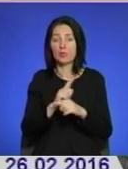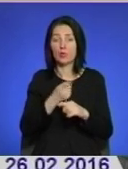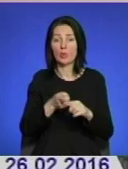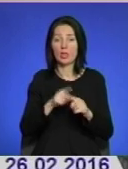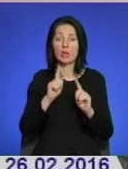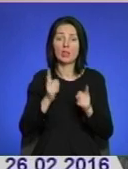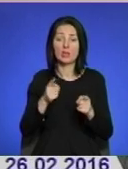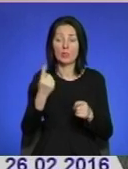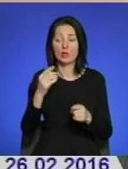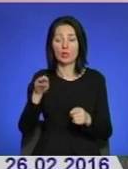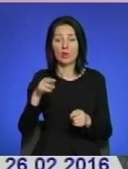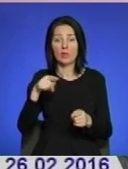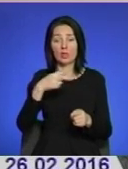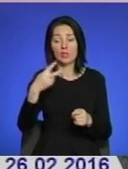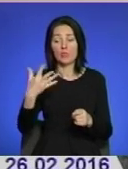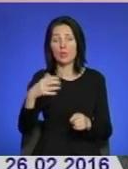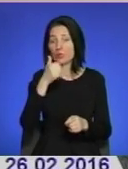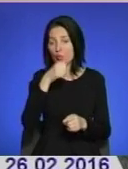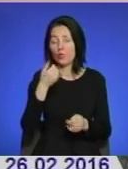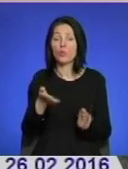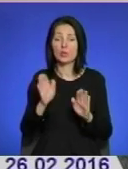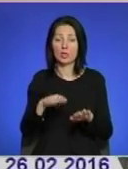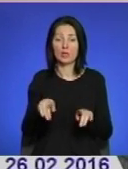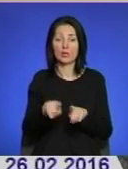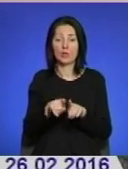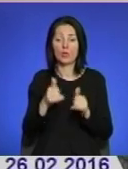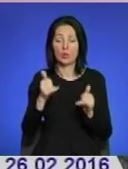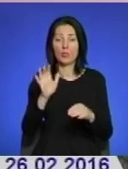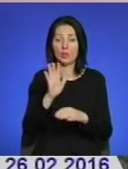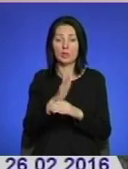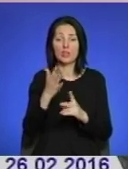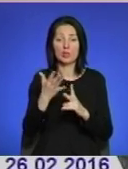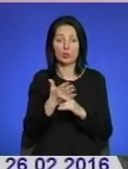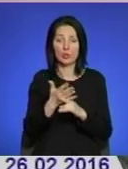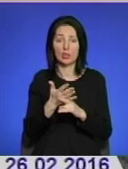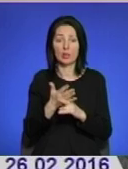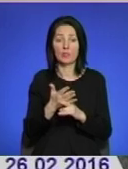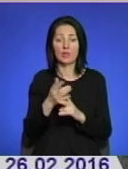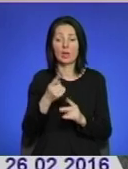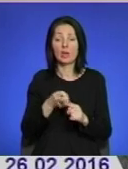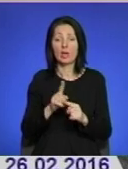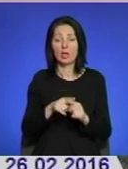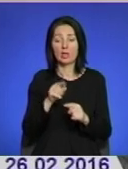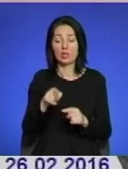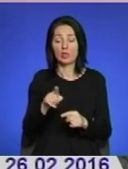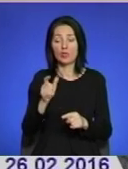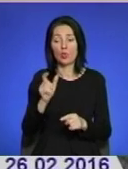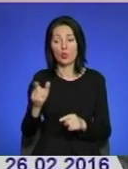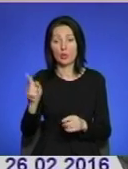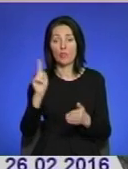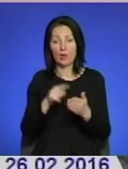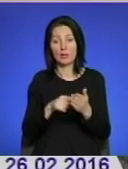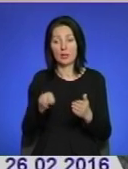діють з 1 травня 2015 року, вони залишаються для призначення субсидій. А саме які? Ті, що люди